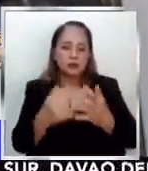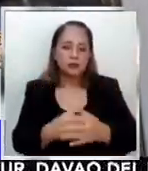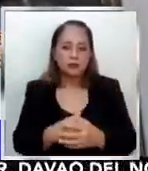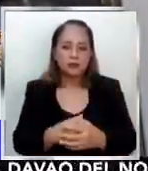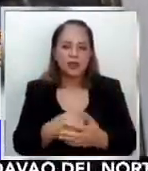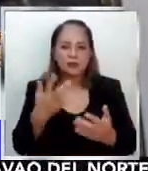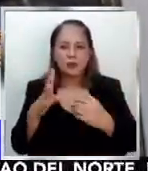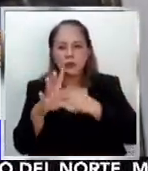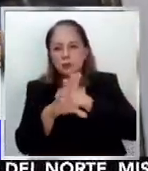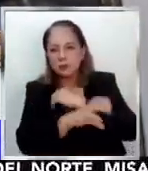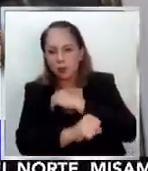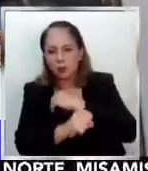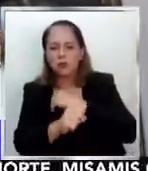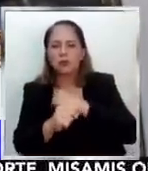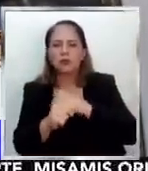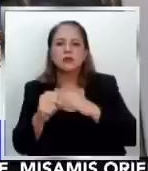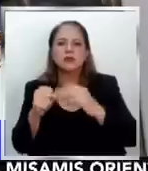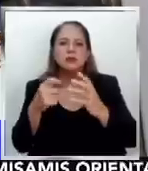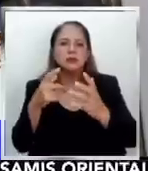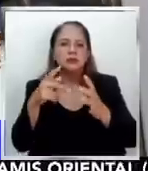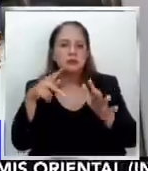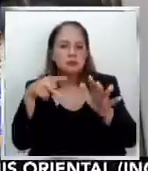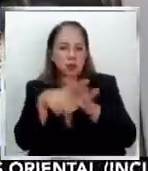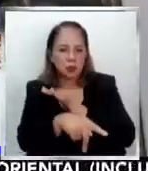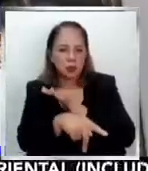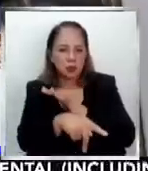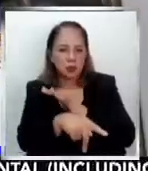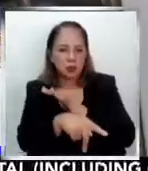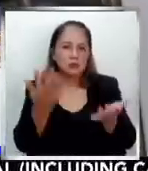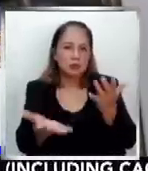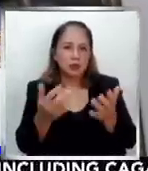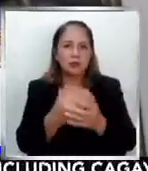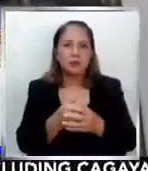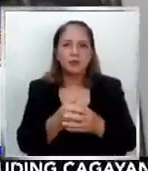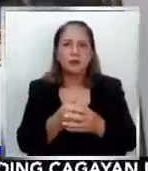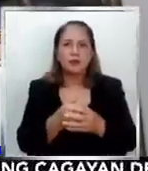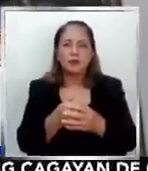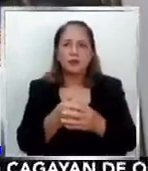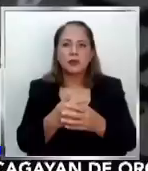homicide. But it could also be not dahil